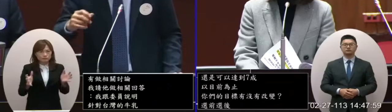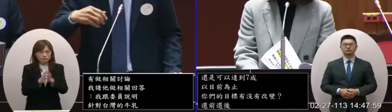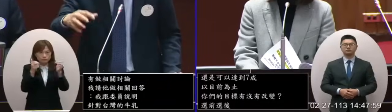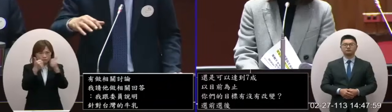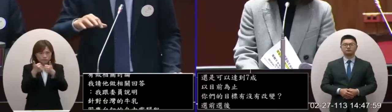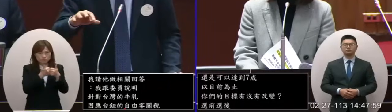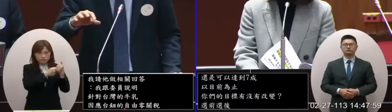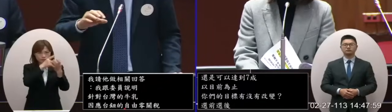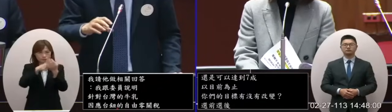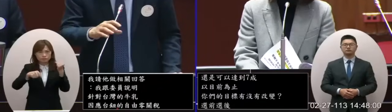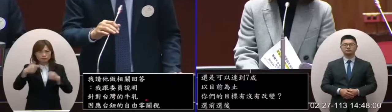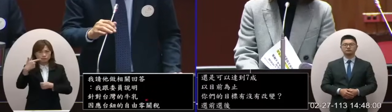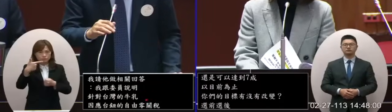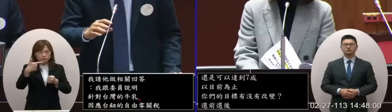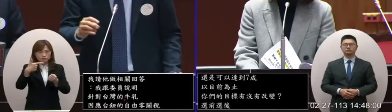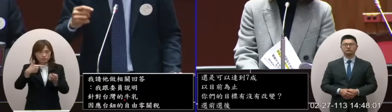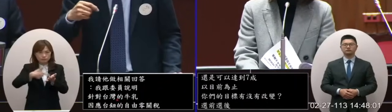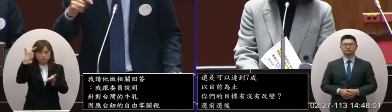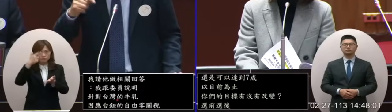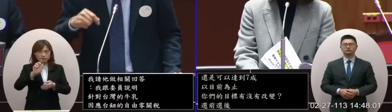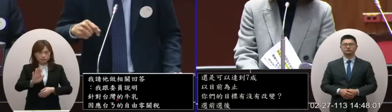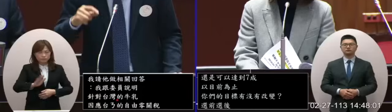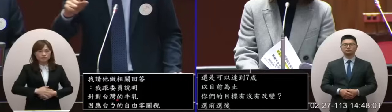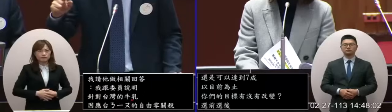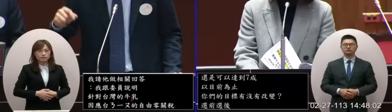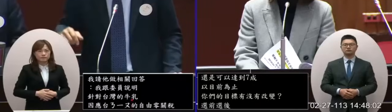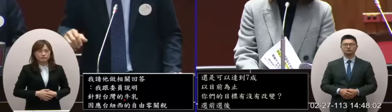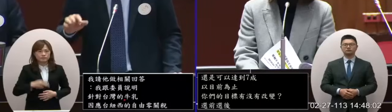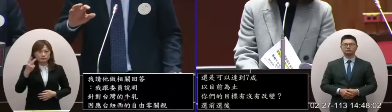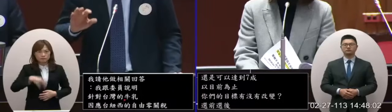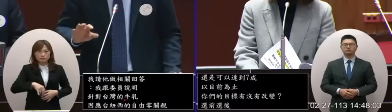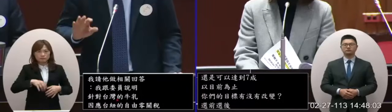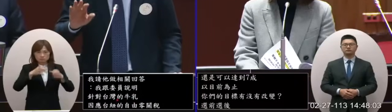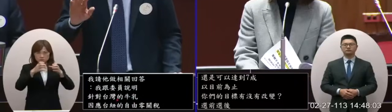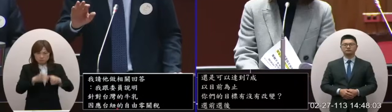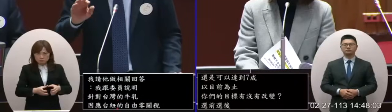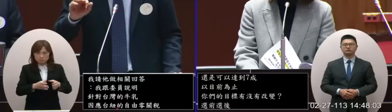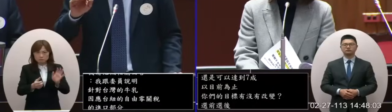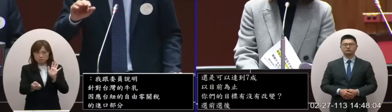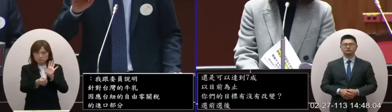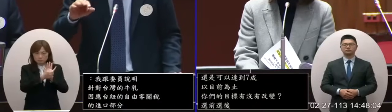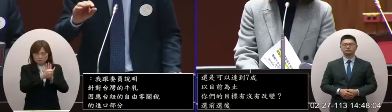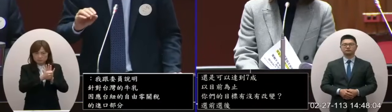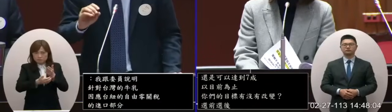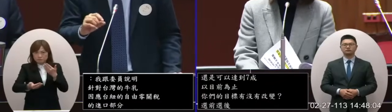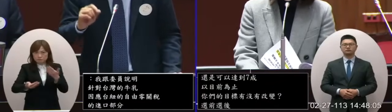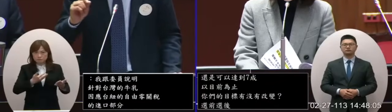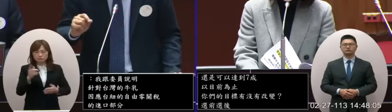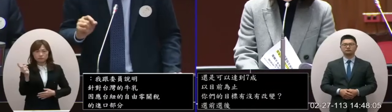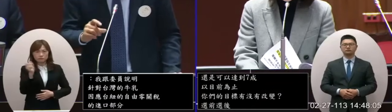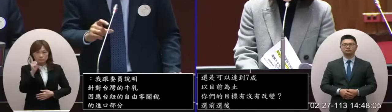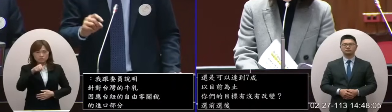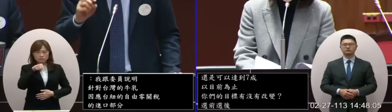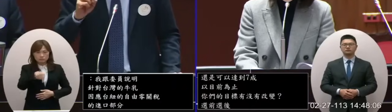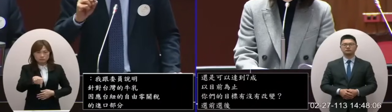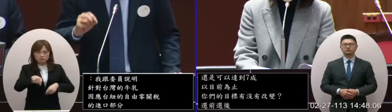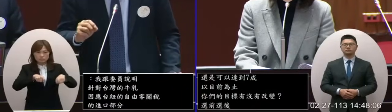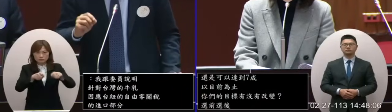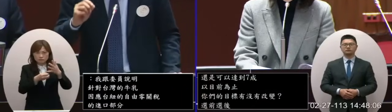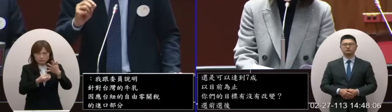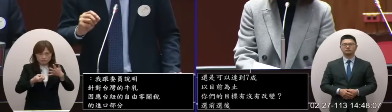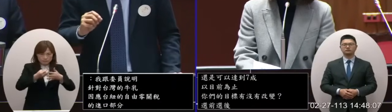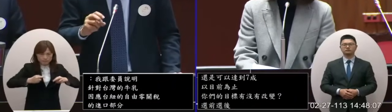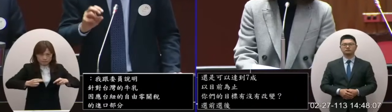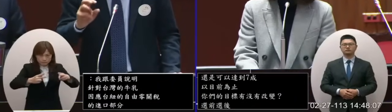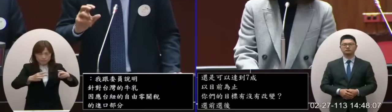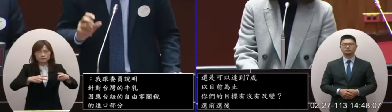的会议，跟酪农本身的一个协调。那我们也凝定了整个一个酪农的一个精进的一个计划抱怨的。那主